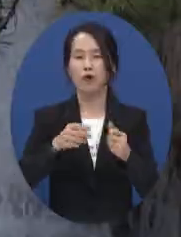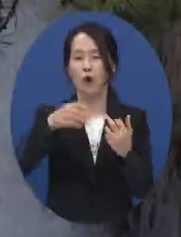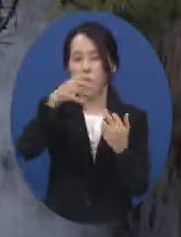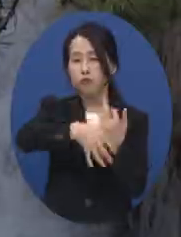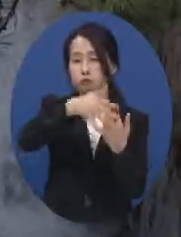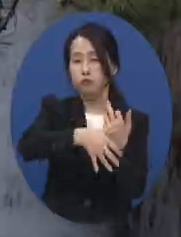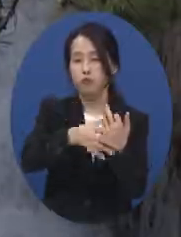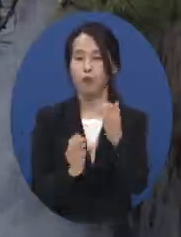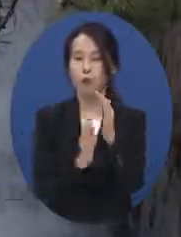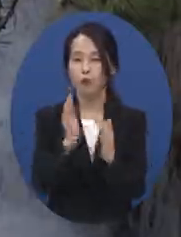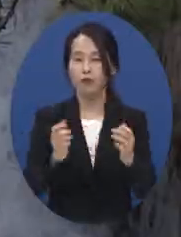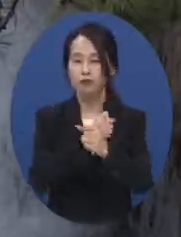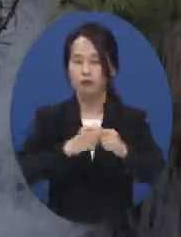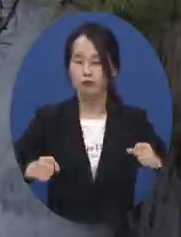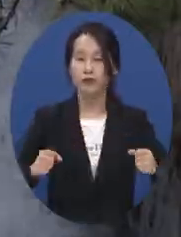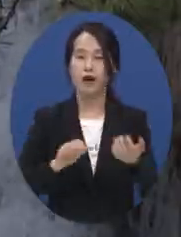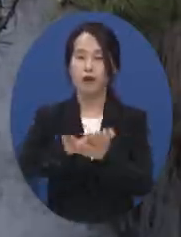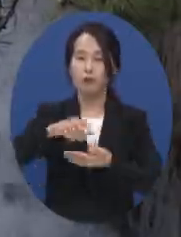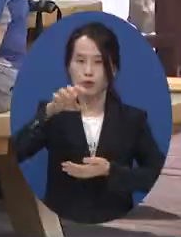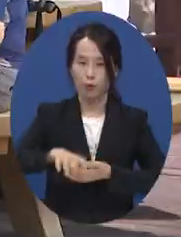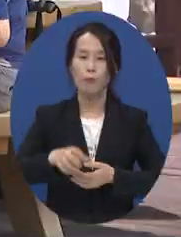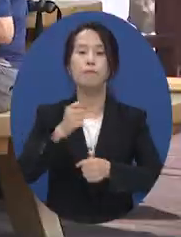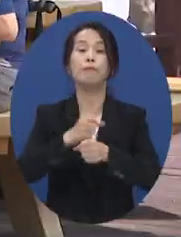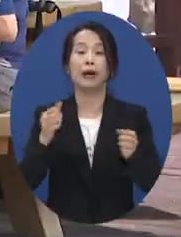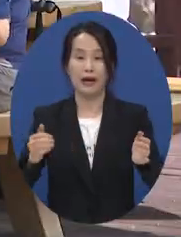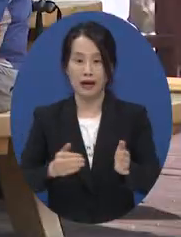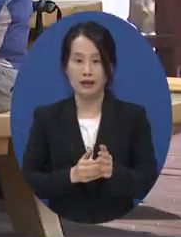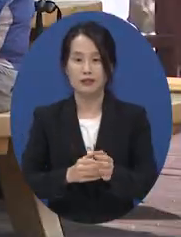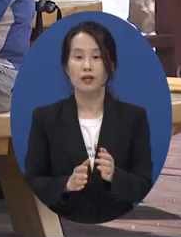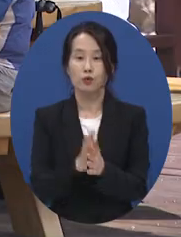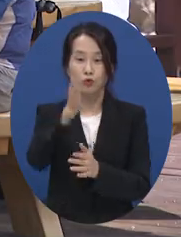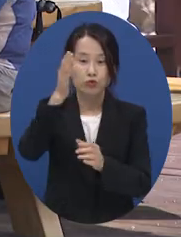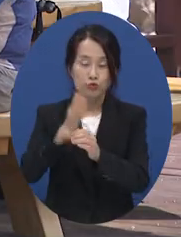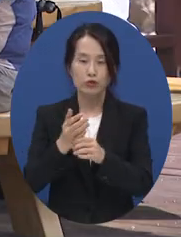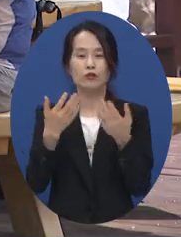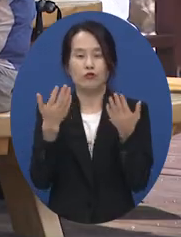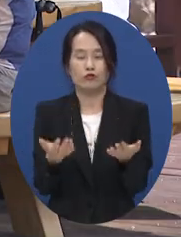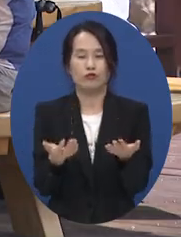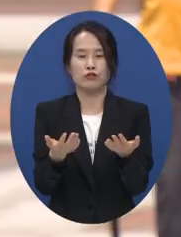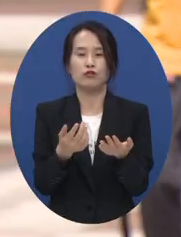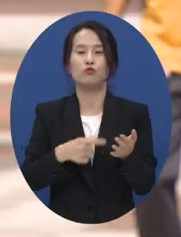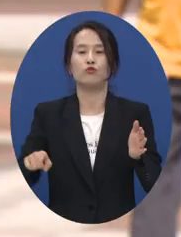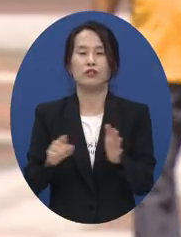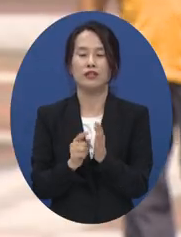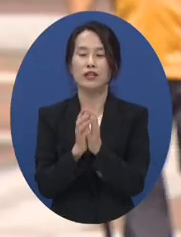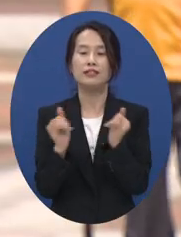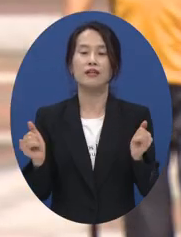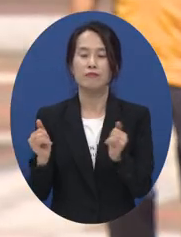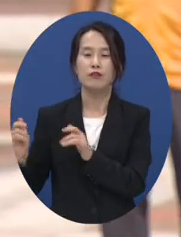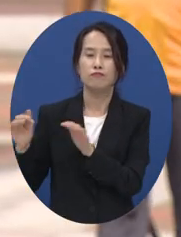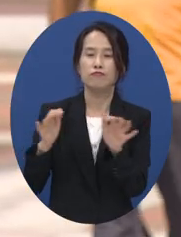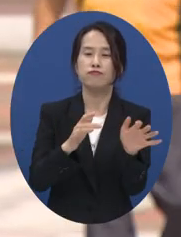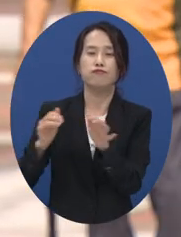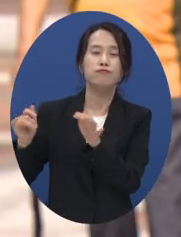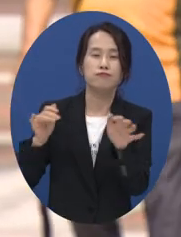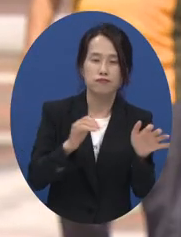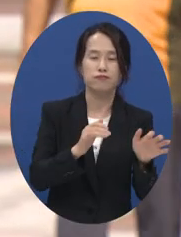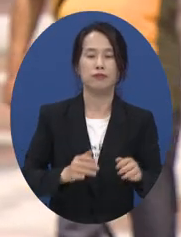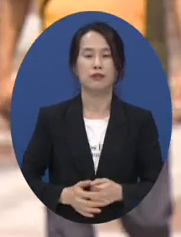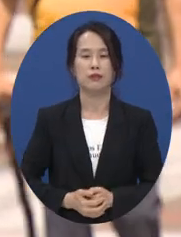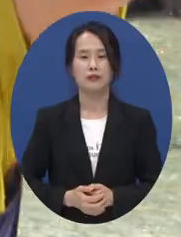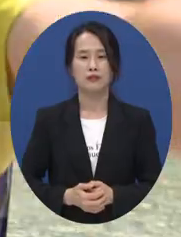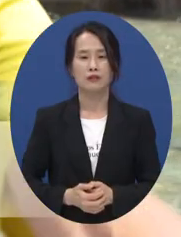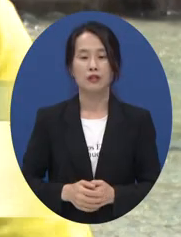잔디 광장, 놀이 시설 등이 조성됐습니다. 도심 속에서 휴식을 즐기기 위한 시민들의 발길이 끊이지 않고 있습니다.